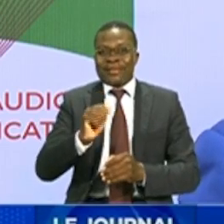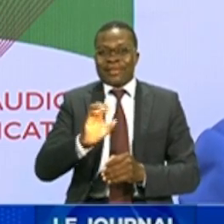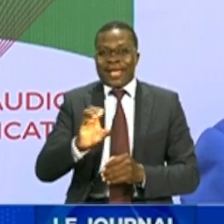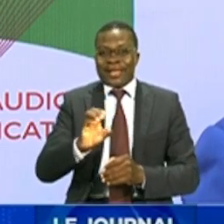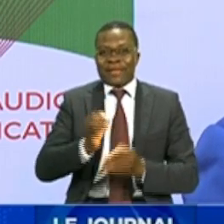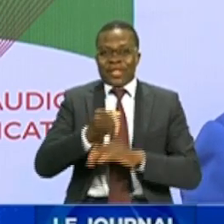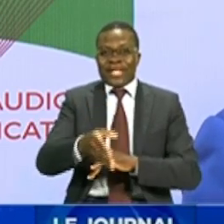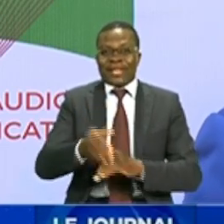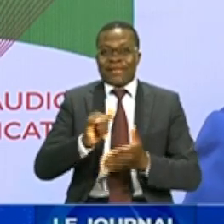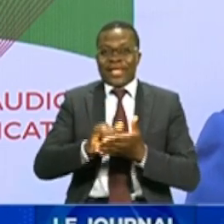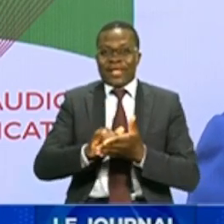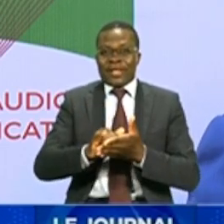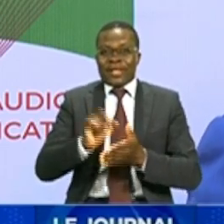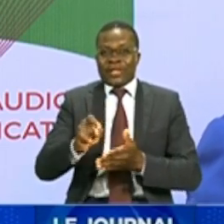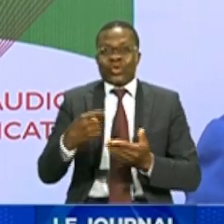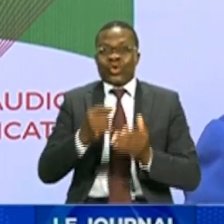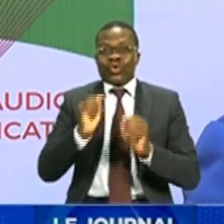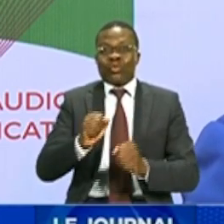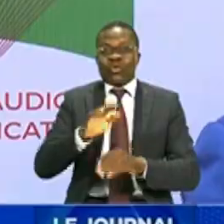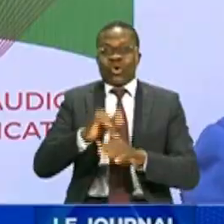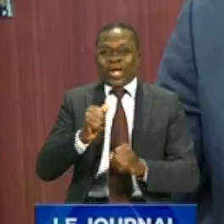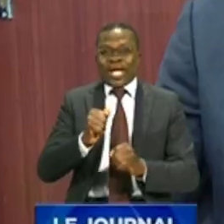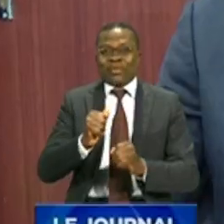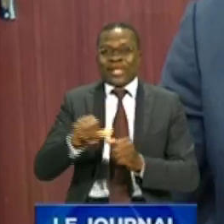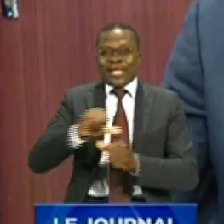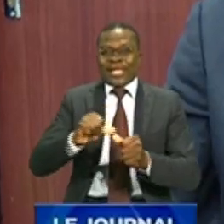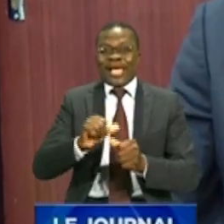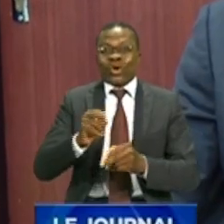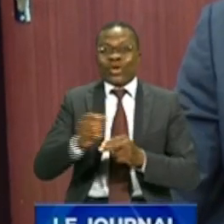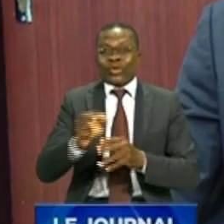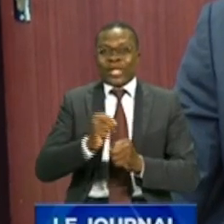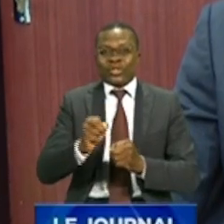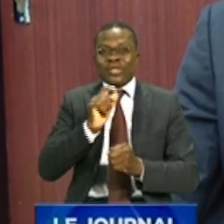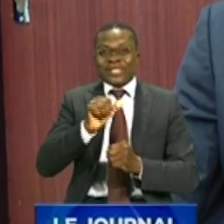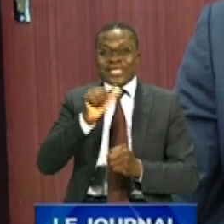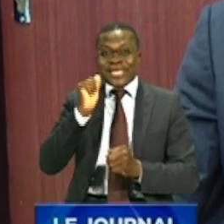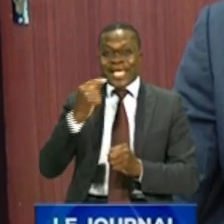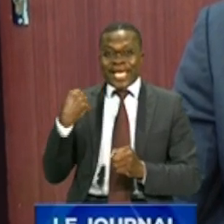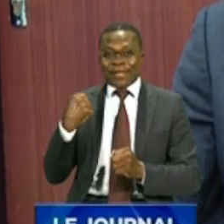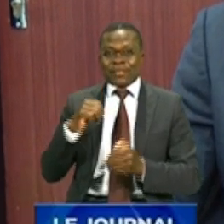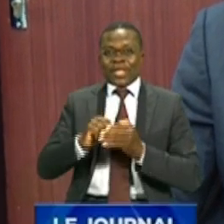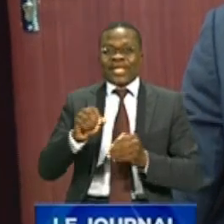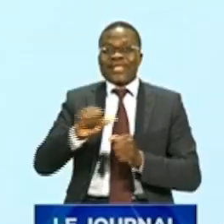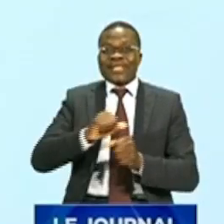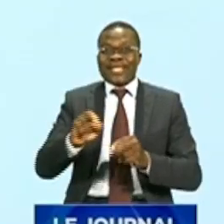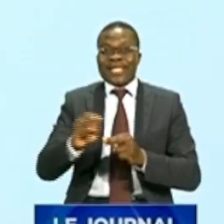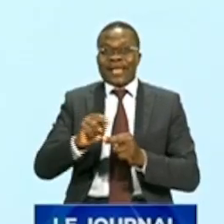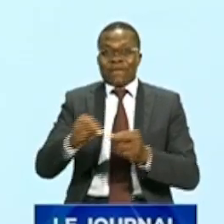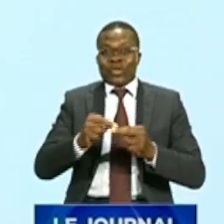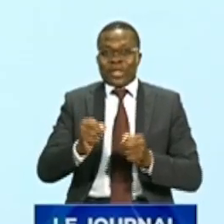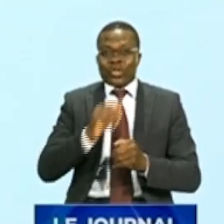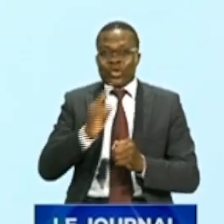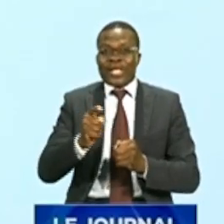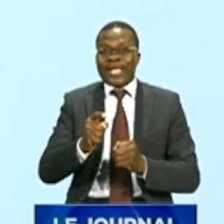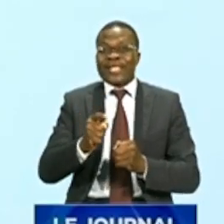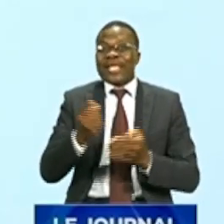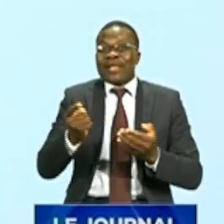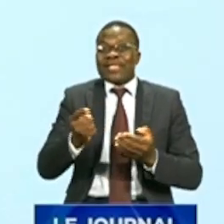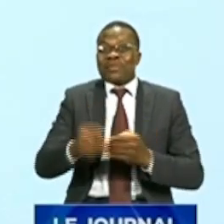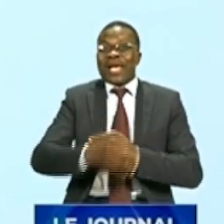à travers ce que nous pouvons appeler la co-régulation? Si hier, cette co-régulation était une croyance